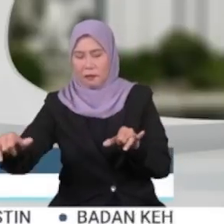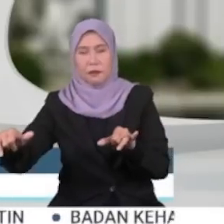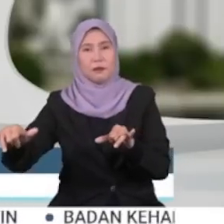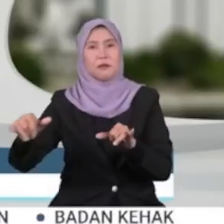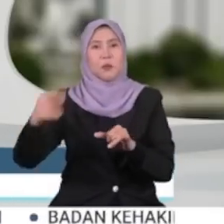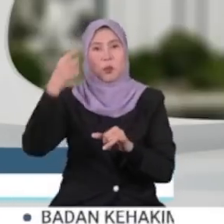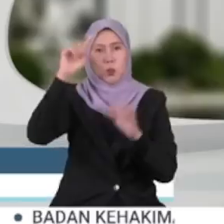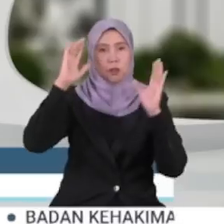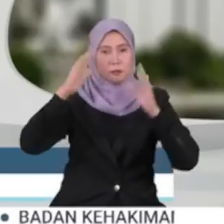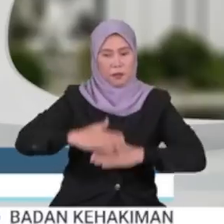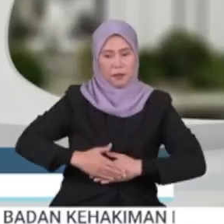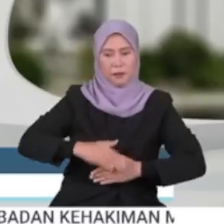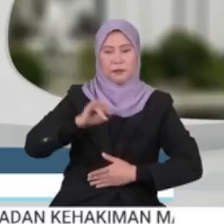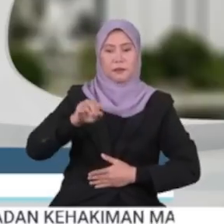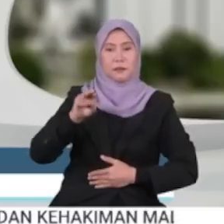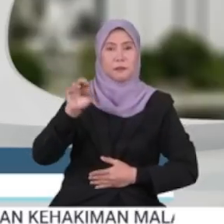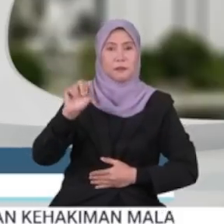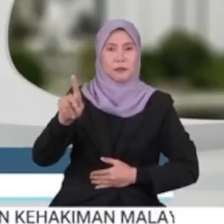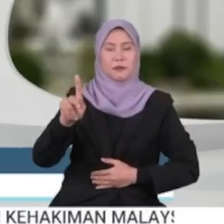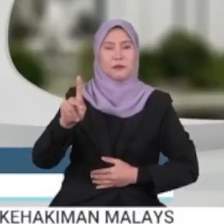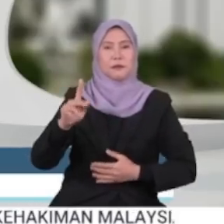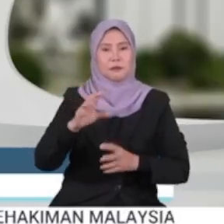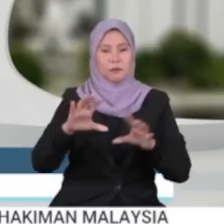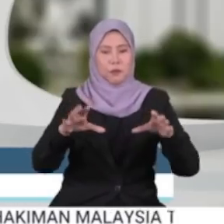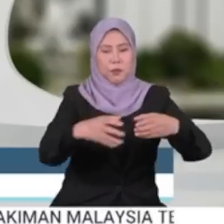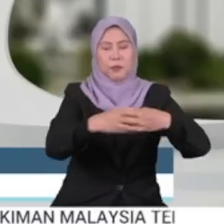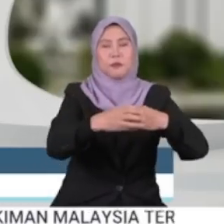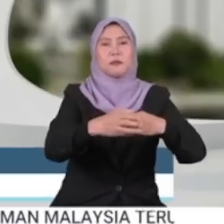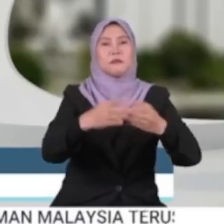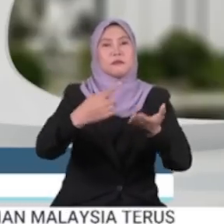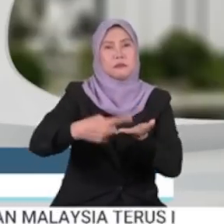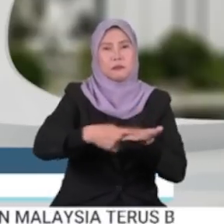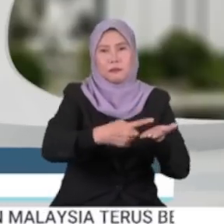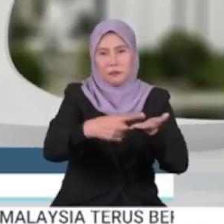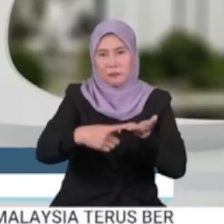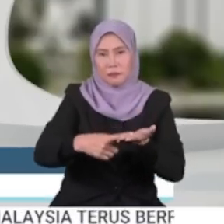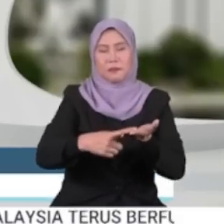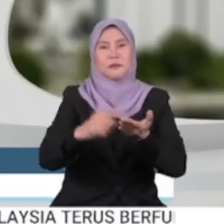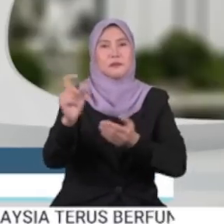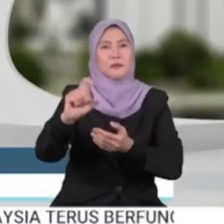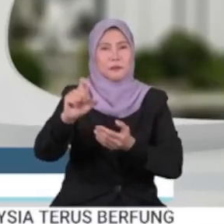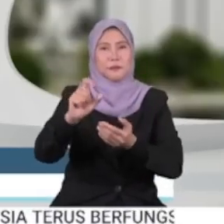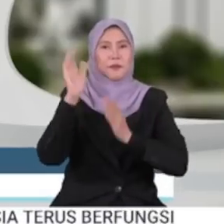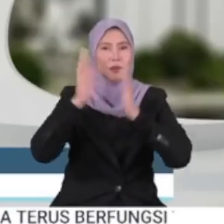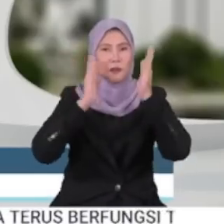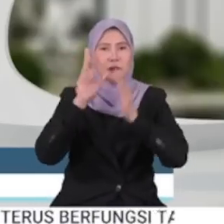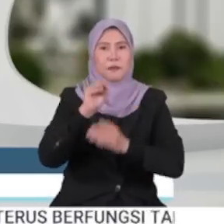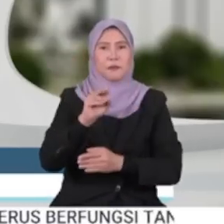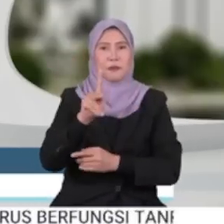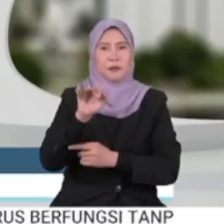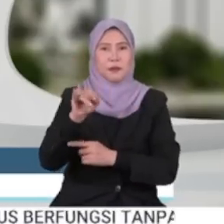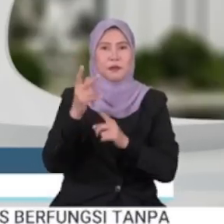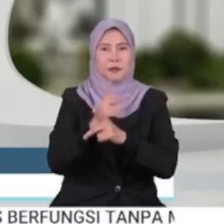keputusan penyelarasan jawatankuasa muzakarah Majlis Kebangsaan bagi Hal Ehwal Agama Islam Malaysia MKI kali